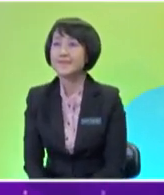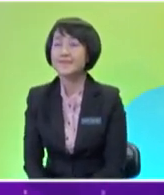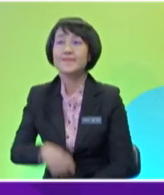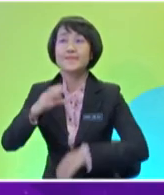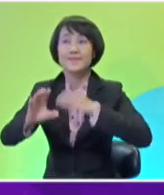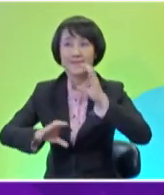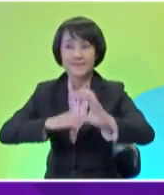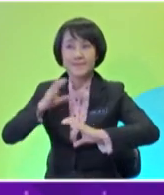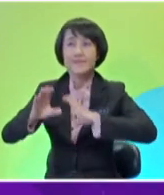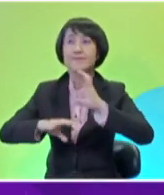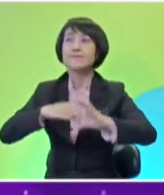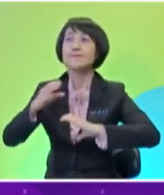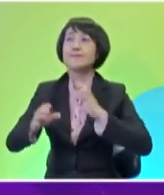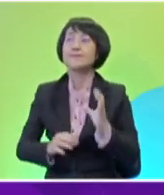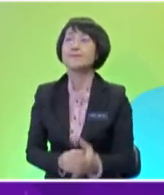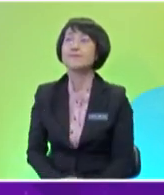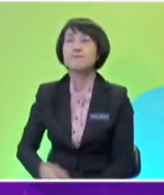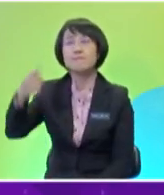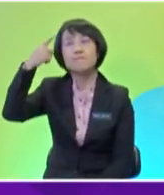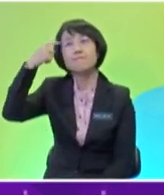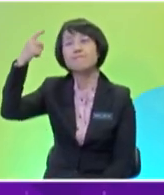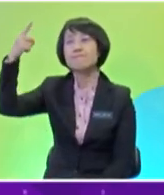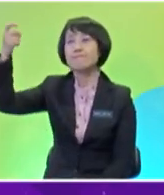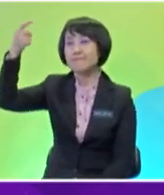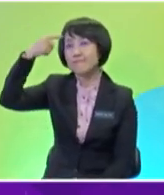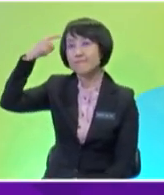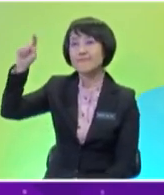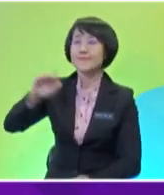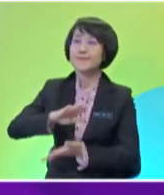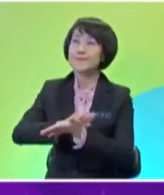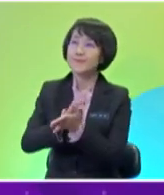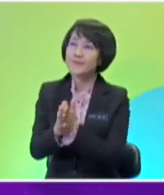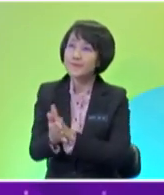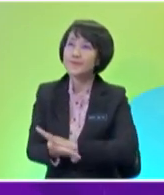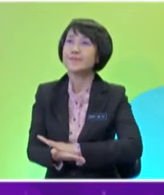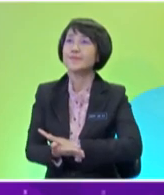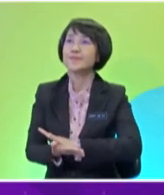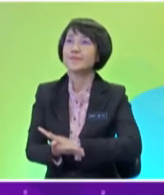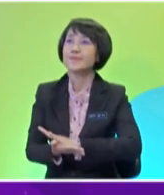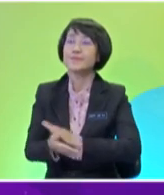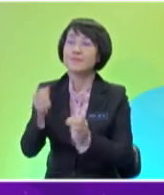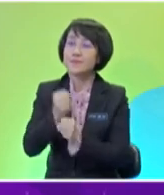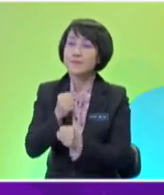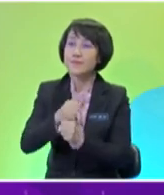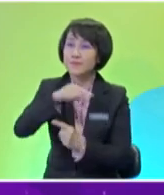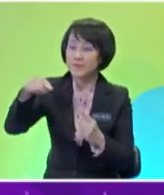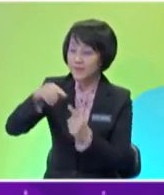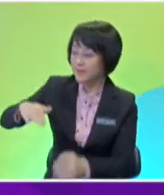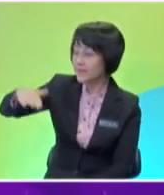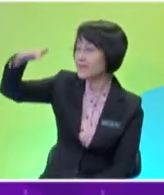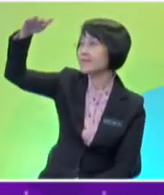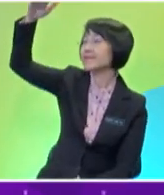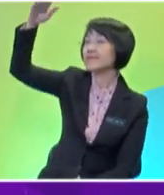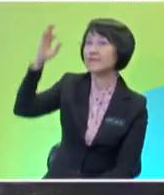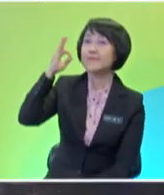cita-cita adalah angan-angan untuk menjadi seseorang apabila kita bersalah nanti